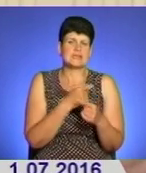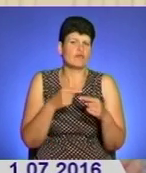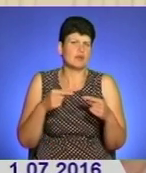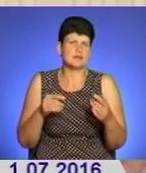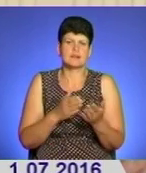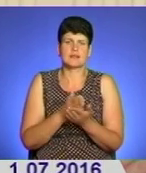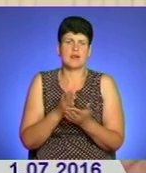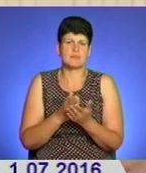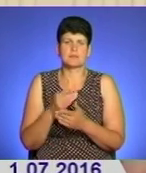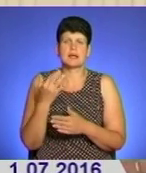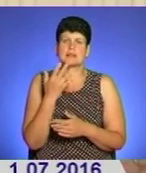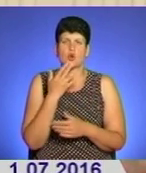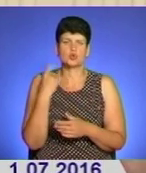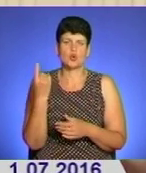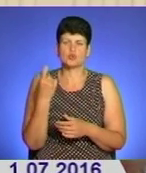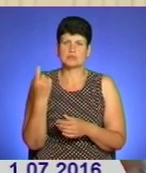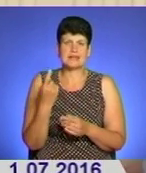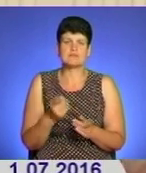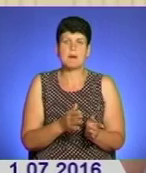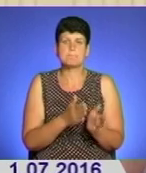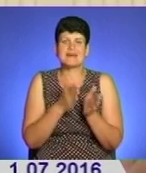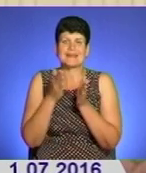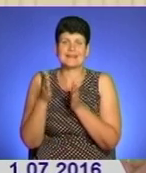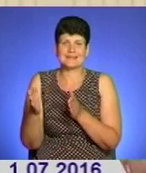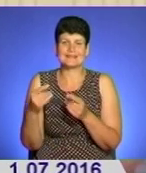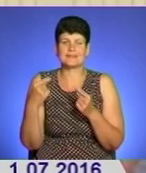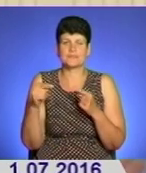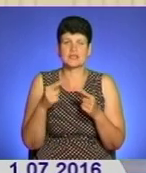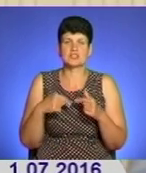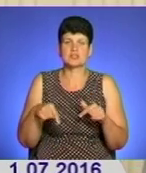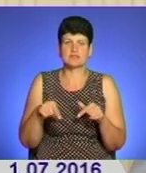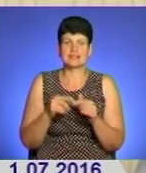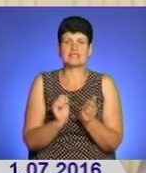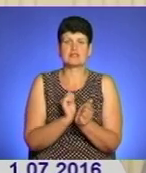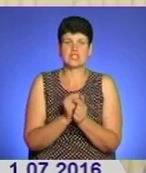напрямках народного господарства, тобто перехід на альтернативні види палива, на тверді види палива.